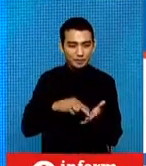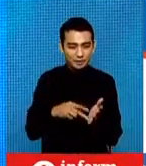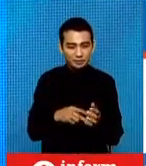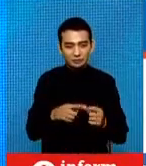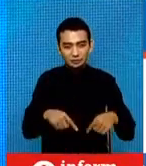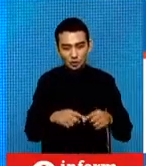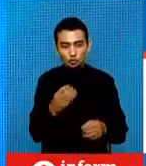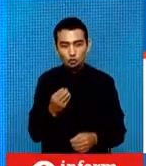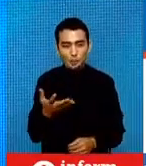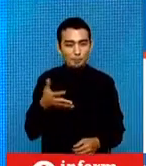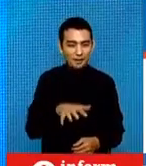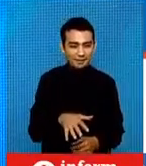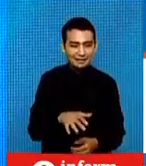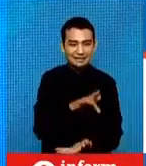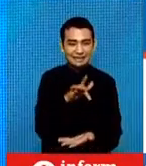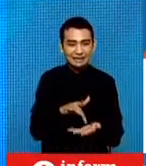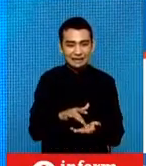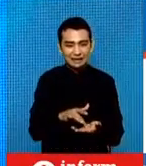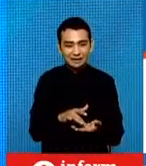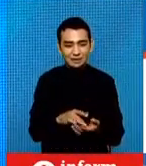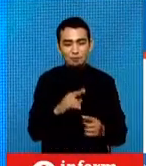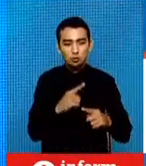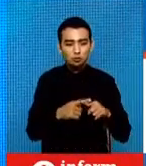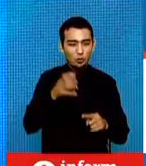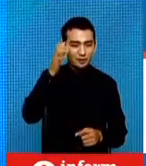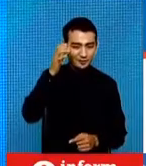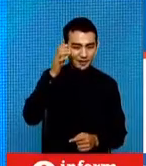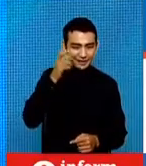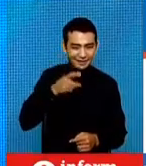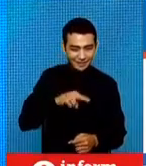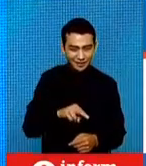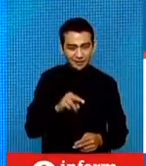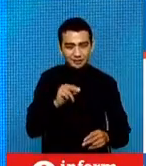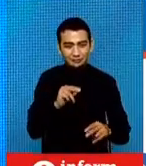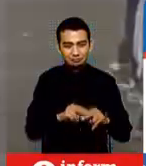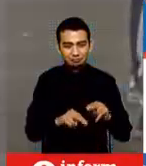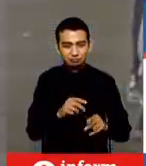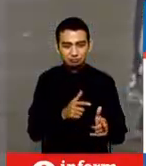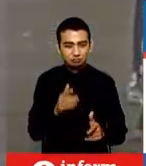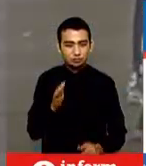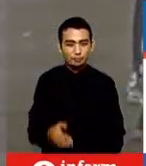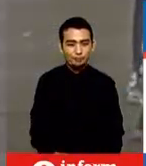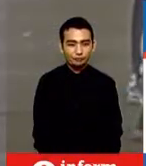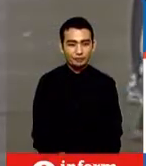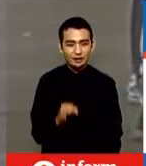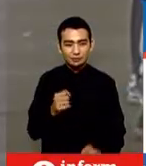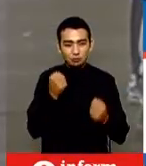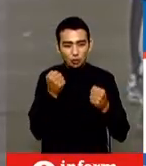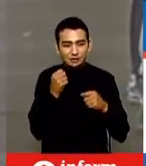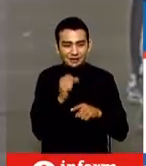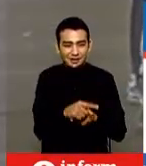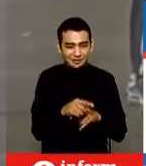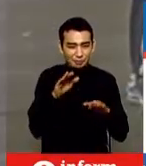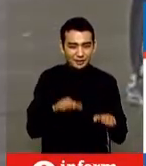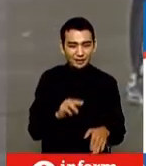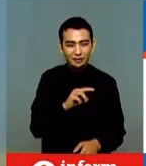модернизировать и построить еще 5 современных центров дополнительного образования, соответствующие международным стандартам. На творческие и спортивные заказы на платформе